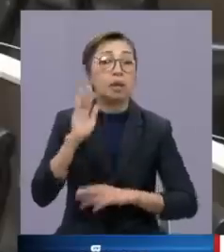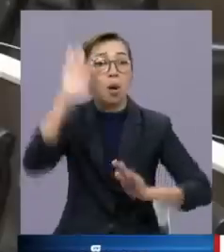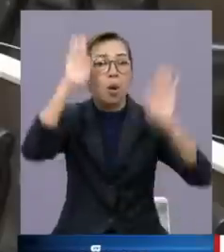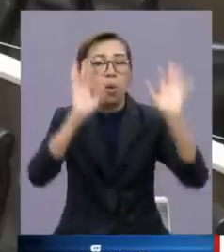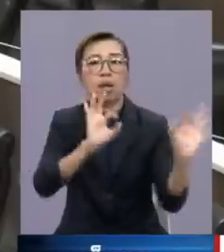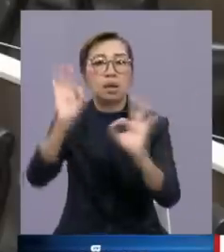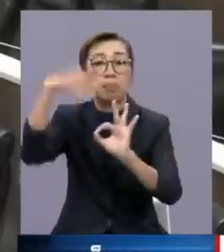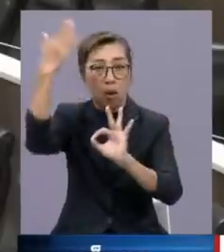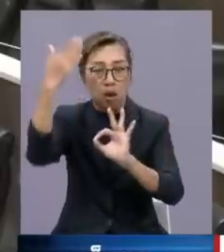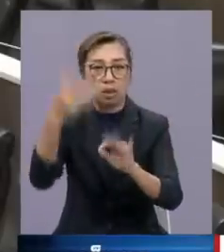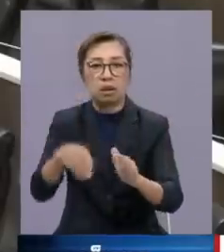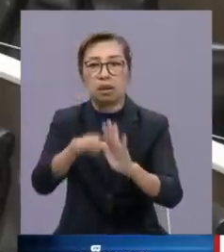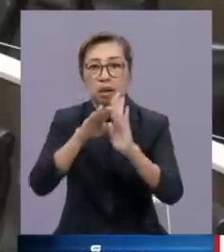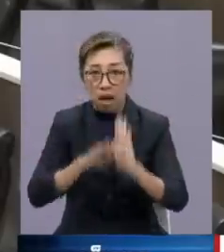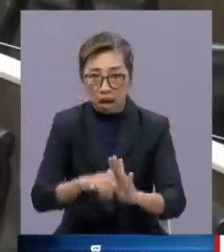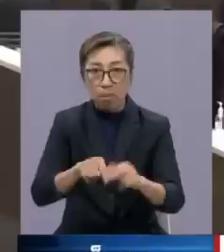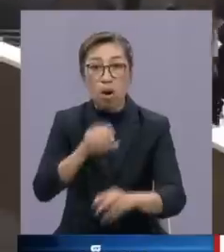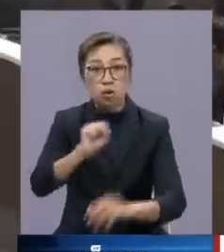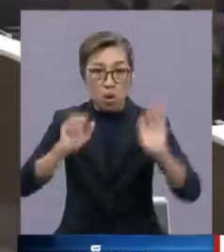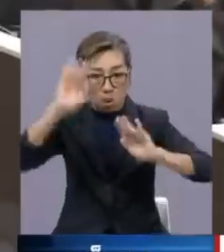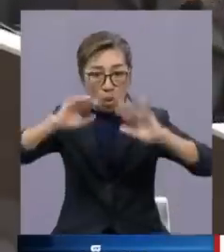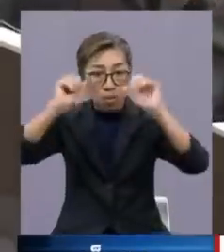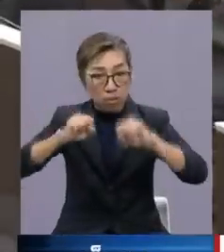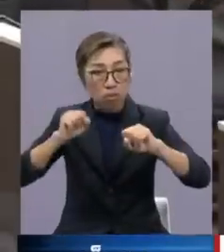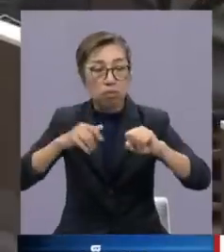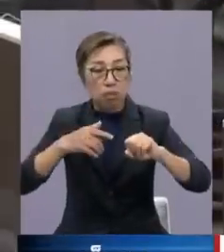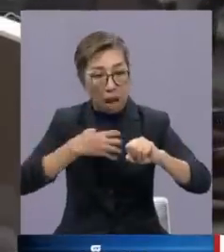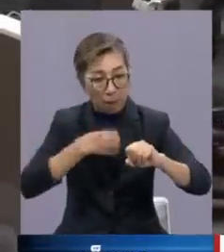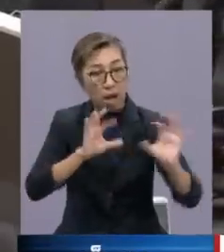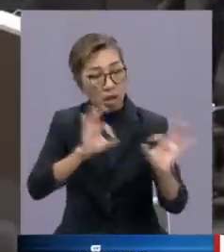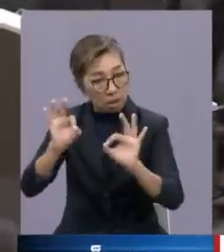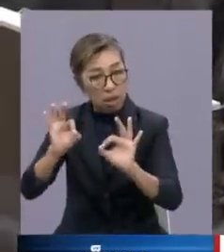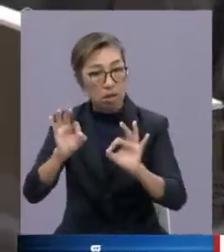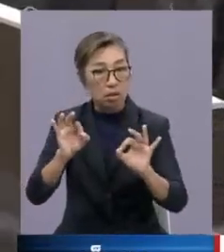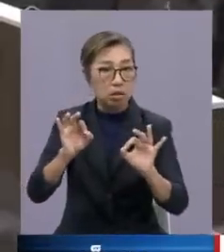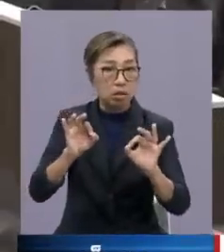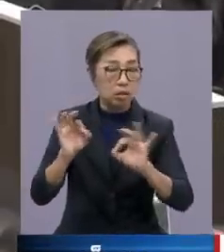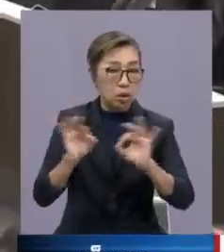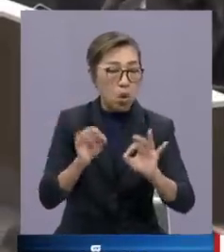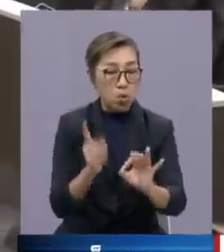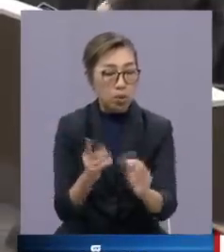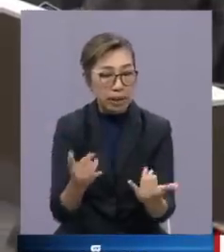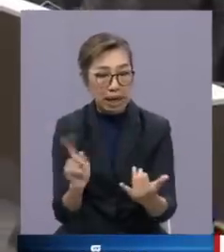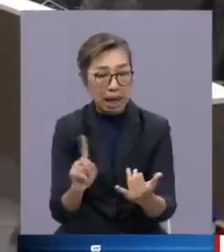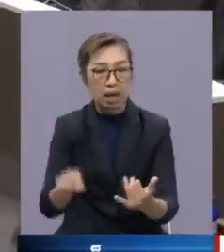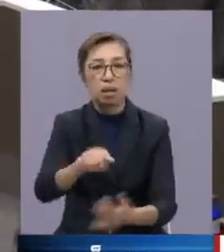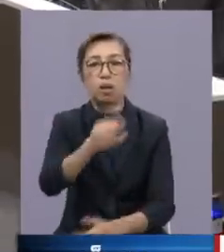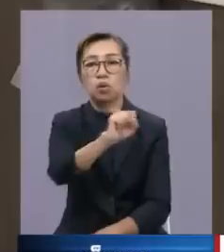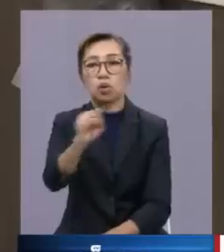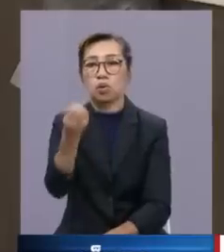ปเมื่อเข้าสู่ขั้นตอนการลงมติว่าจะยื้อต่อหรือไม่ยื้อวาระดังกล่าวเนี่ยนะฮะปรากฏส.ส.ส่วน